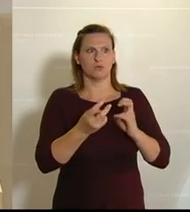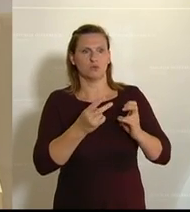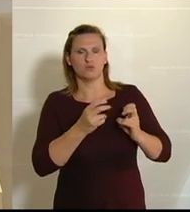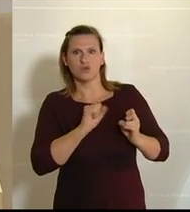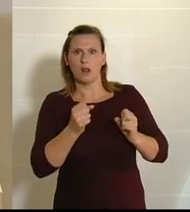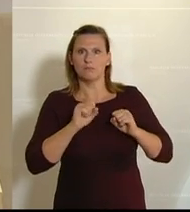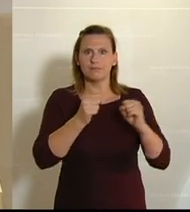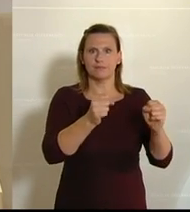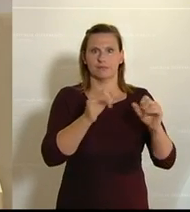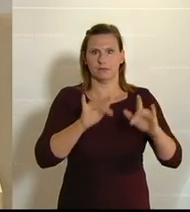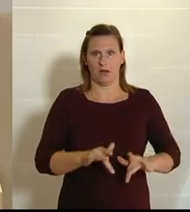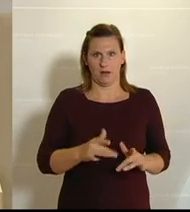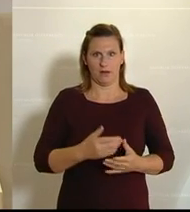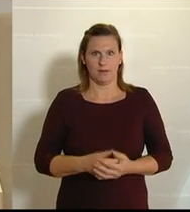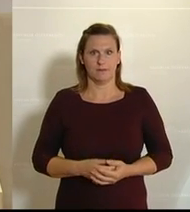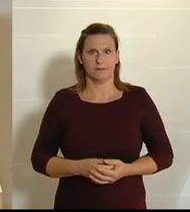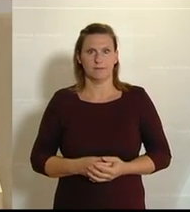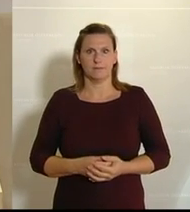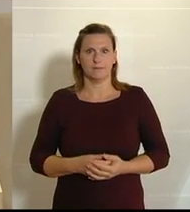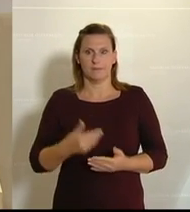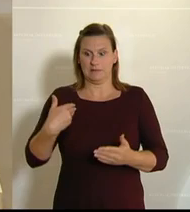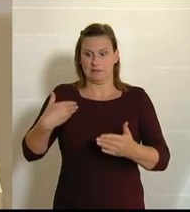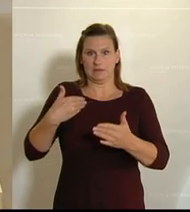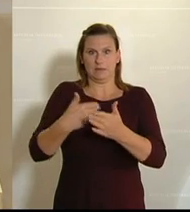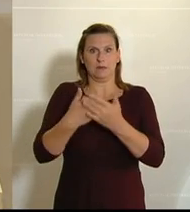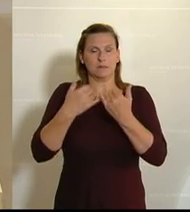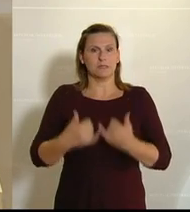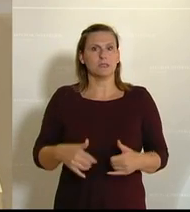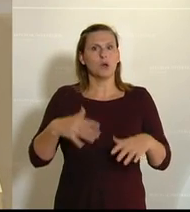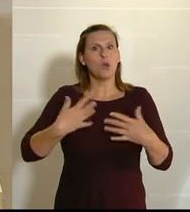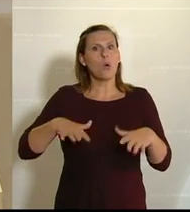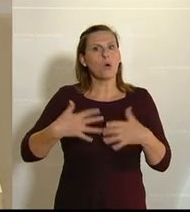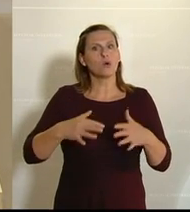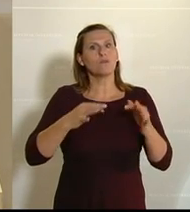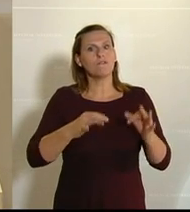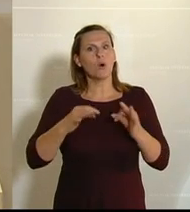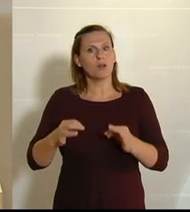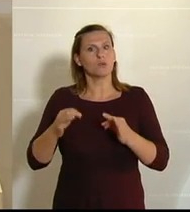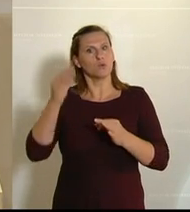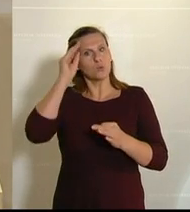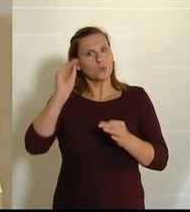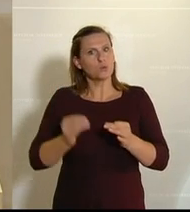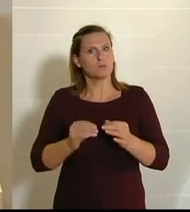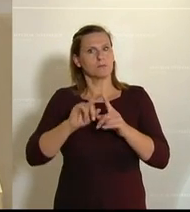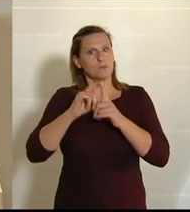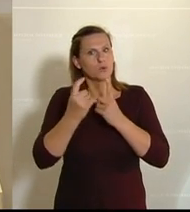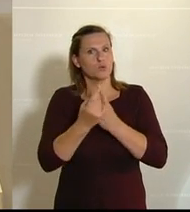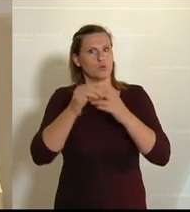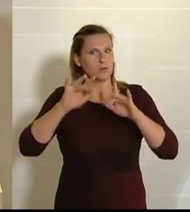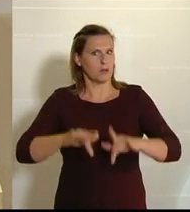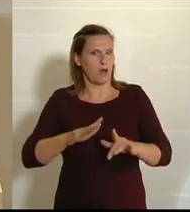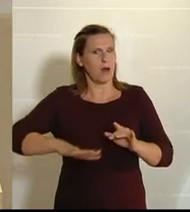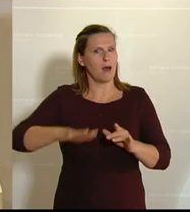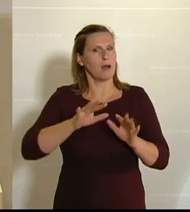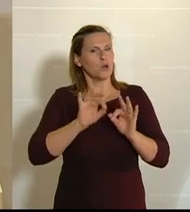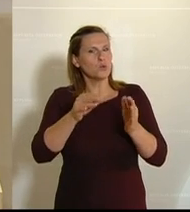engagiert sie das macht. Wir haben seither eine Lockerungsverordnung im Kunst- und Kulturbereich, die gut anwendbar ist und